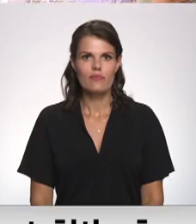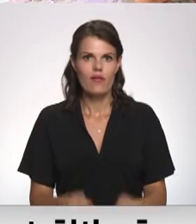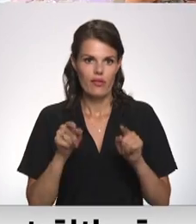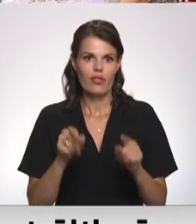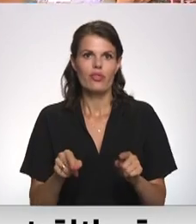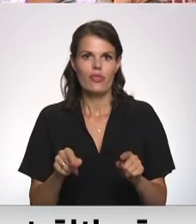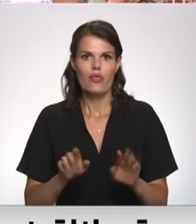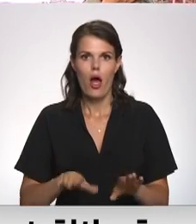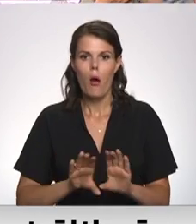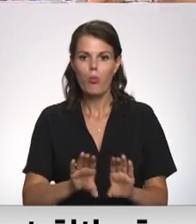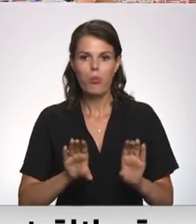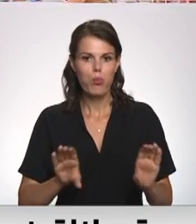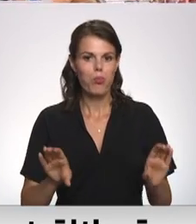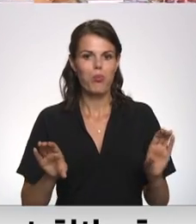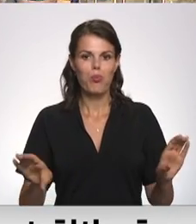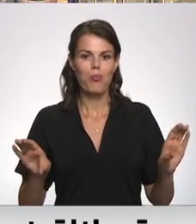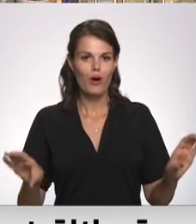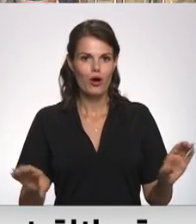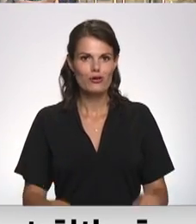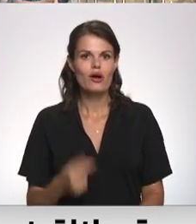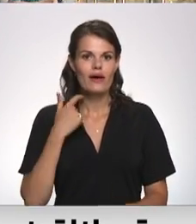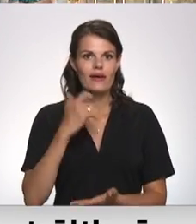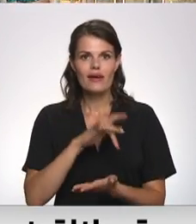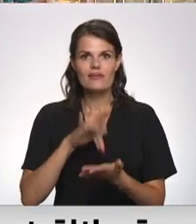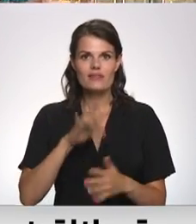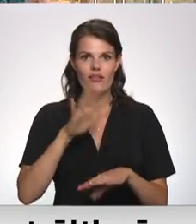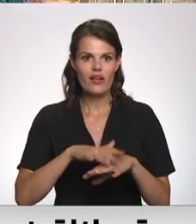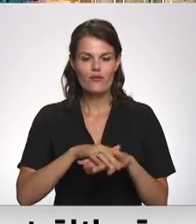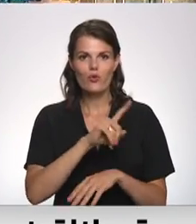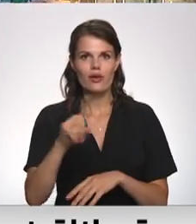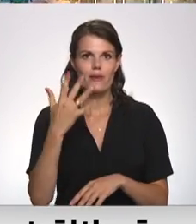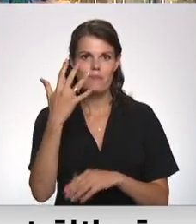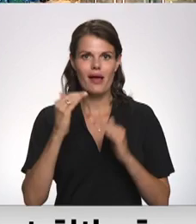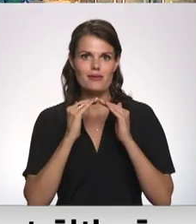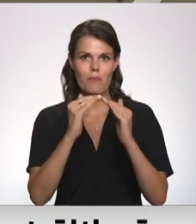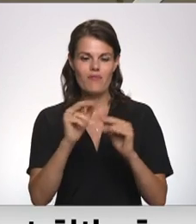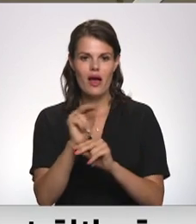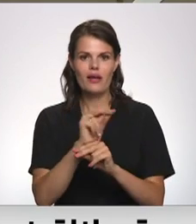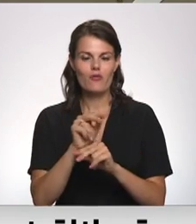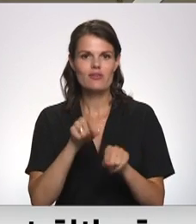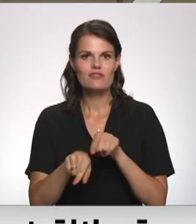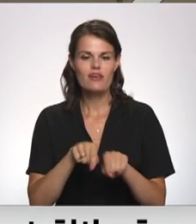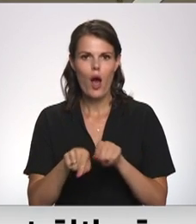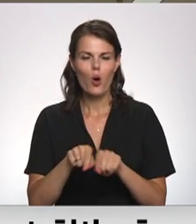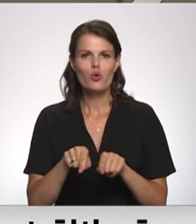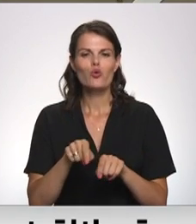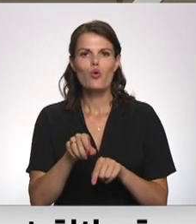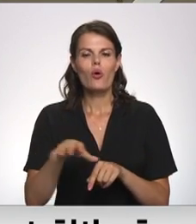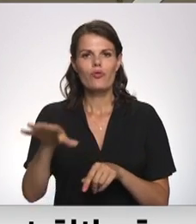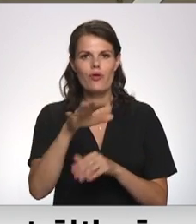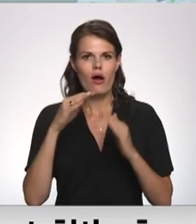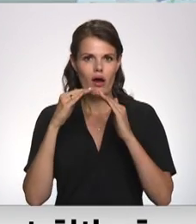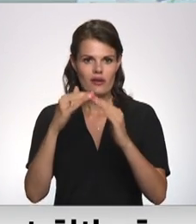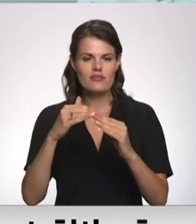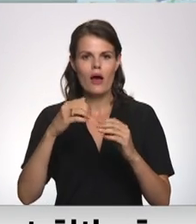te apakšiņām salikts. Rīgas centrāla tirgu ir 5 paviljoni. Rekonstruētojos sakņu un gastronomijas paviljonos